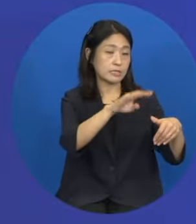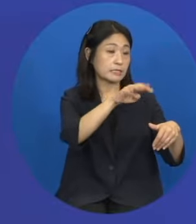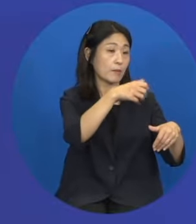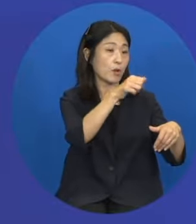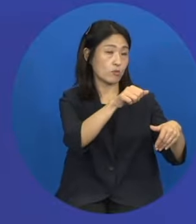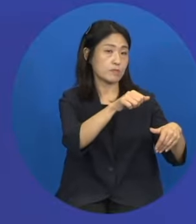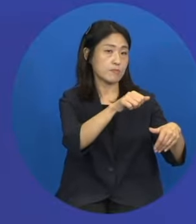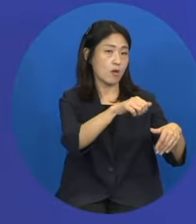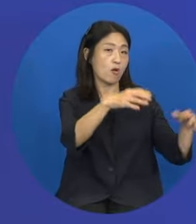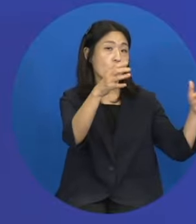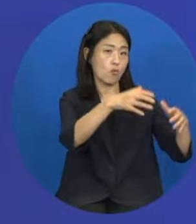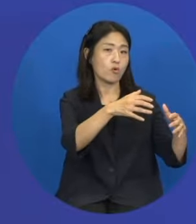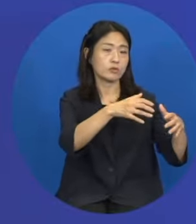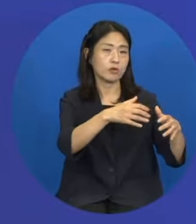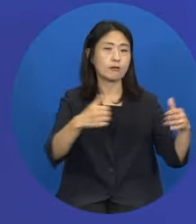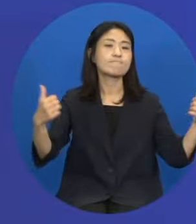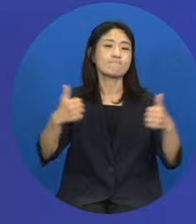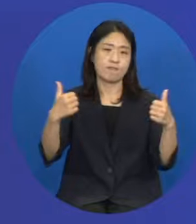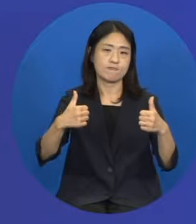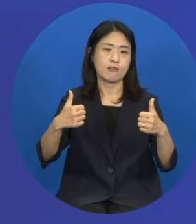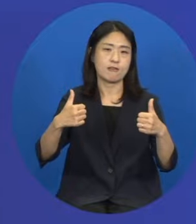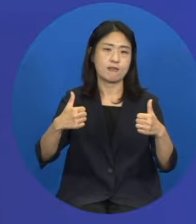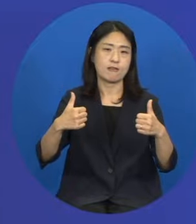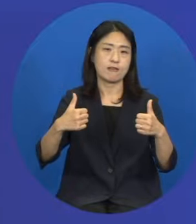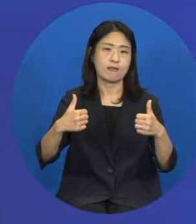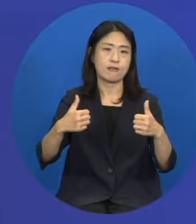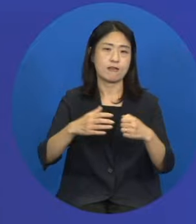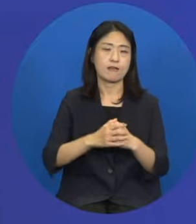근데 성경을 가만히 읽어보면 실제로 온 인원은